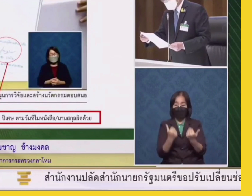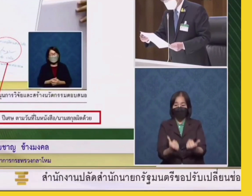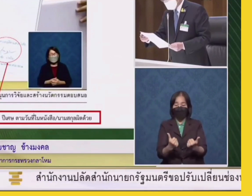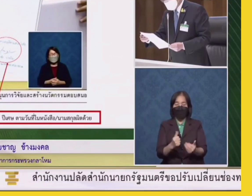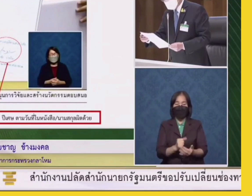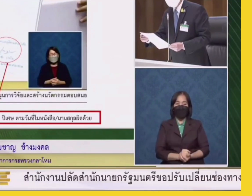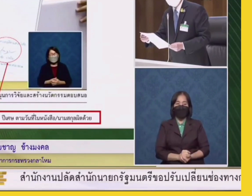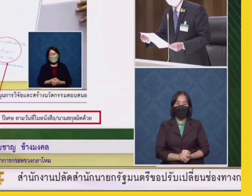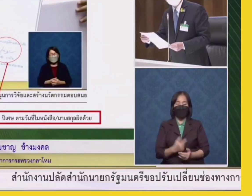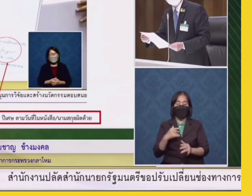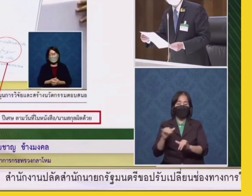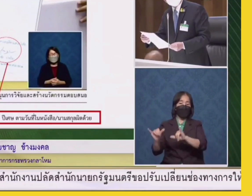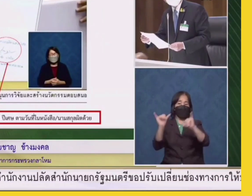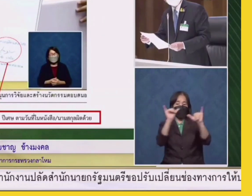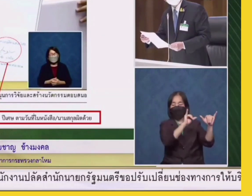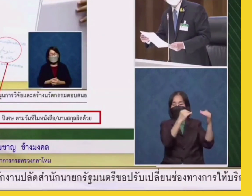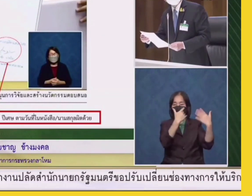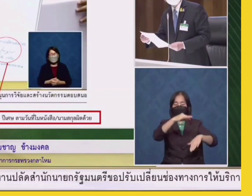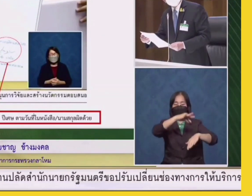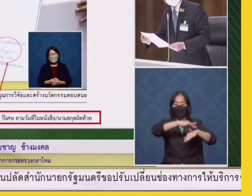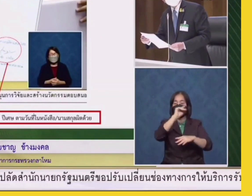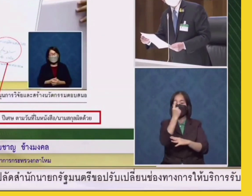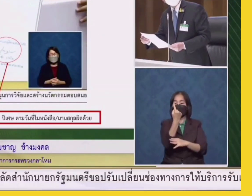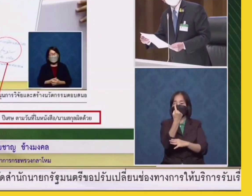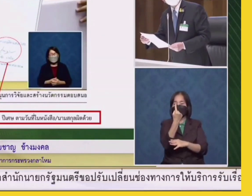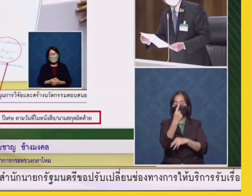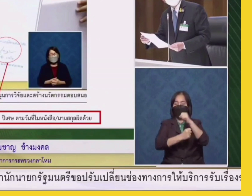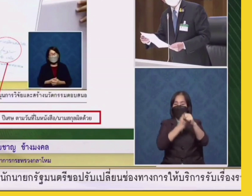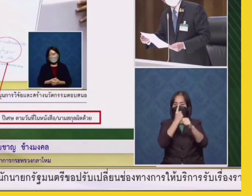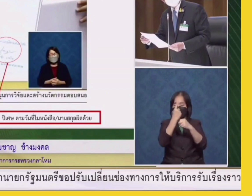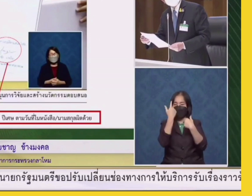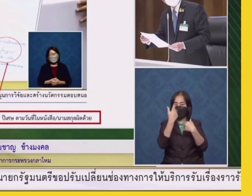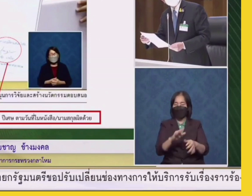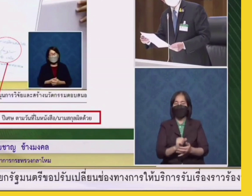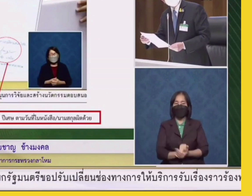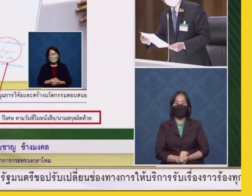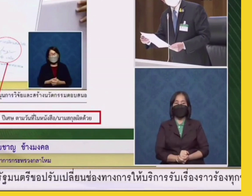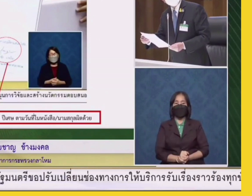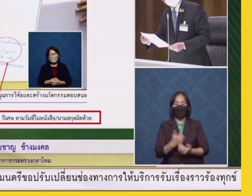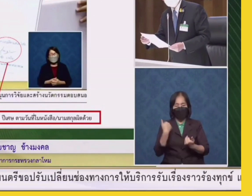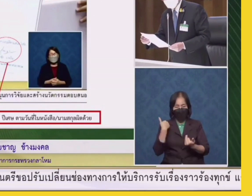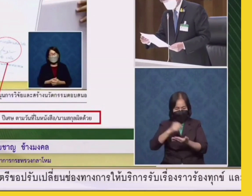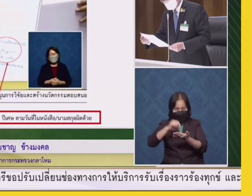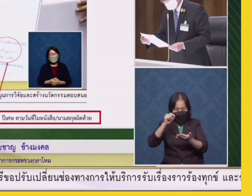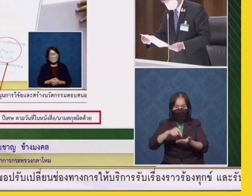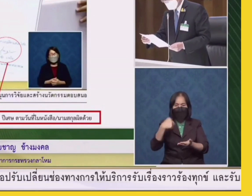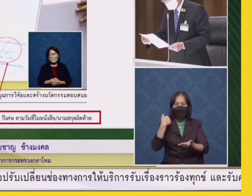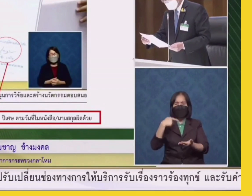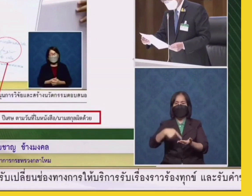ท่านนั้้ย้ายไปตรงตำแ่งใหม่ เมื่อหนึ Halloweenีเสร็แล้วแล้วก็ยังมีไทพ 2